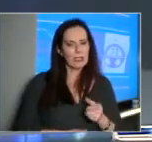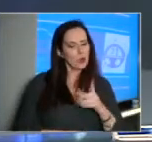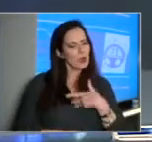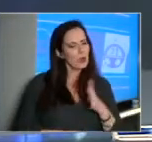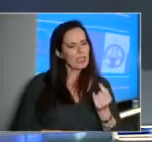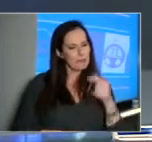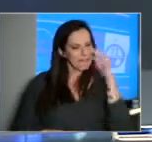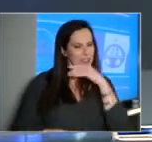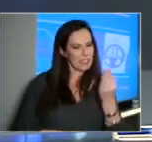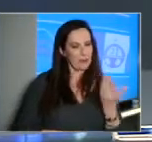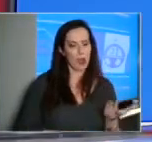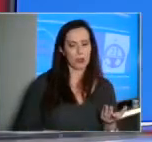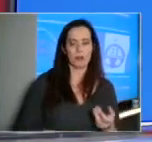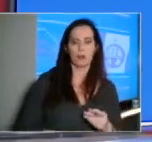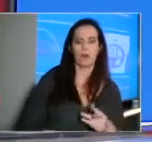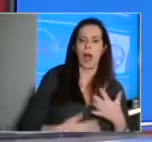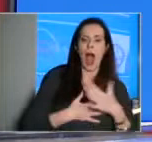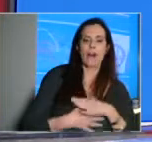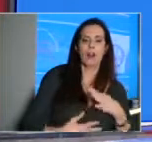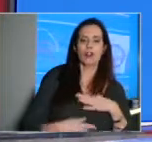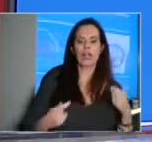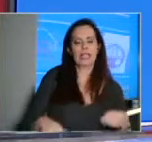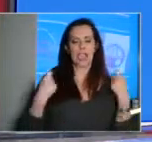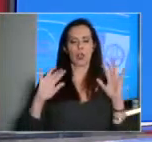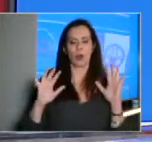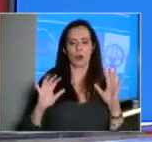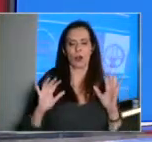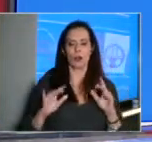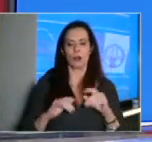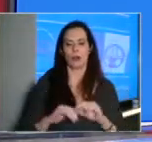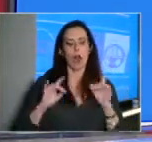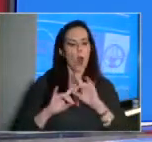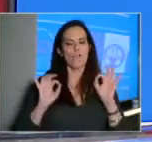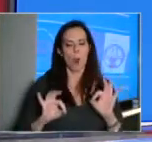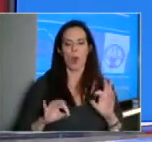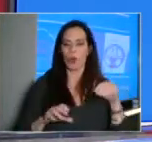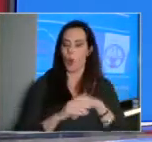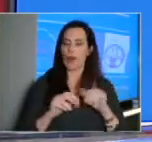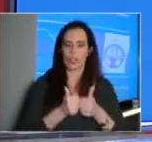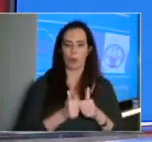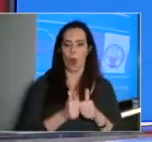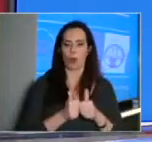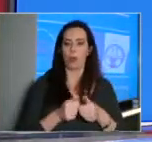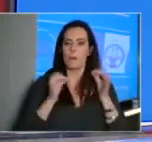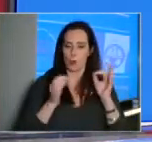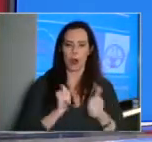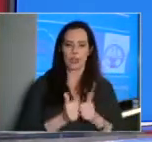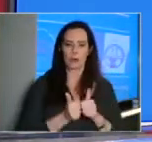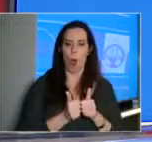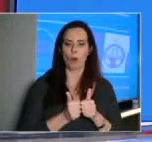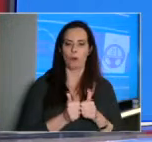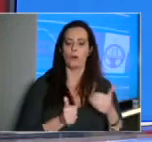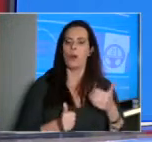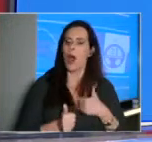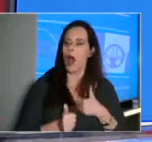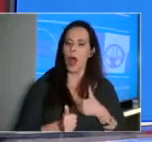מפספסים משהו? האהבה האמיתית שלי זה חינוך בלתי פורמלי. כולל ספורט. במיוחד ספורט. אנחנו